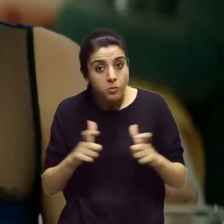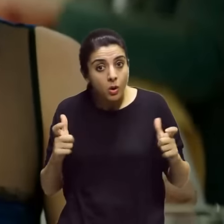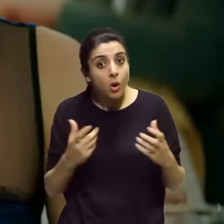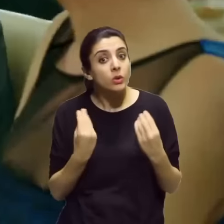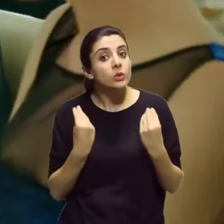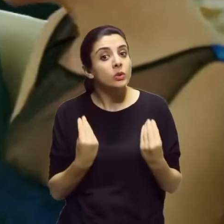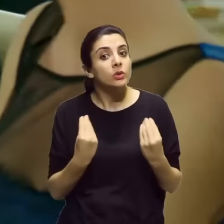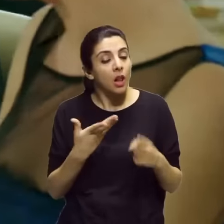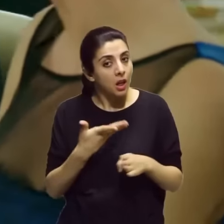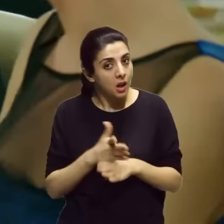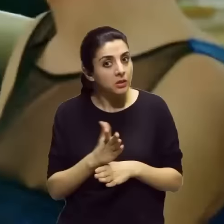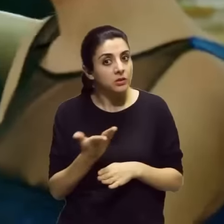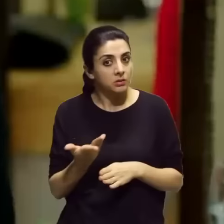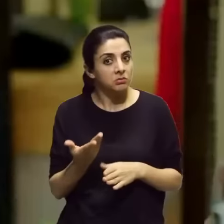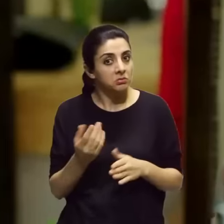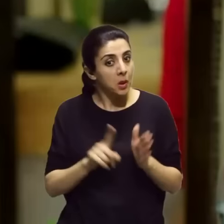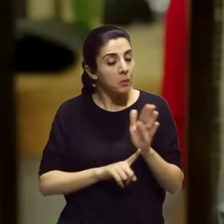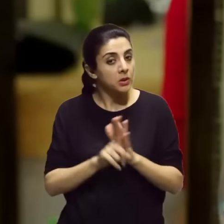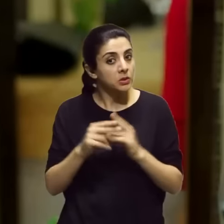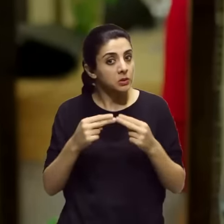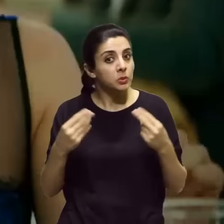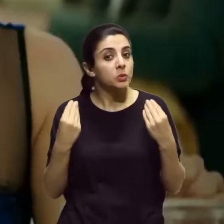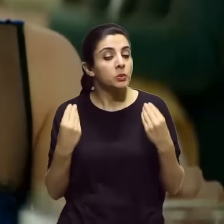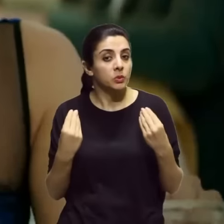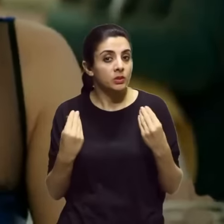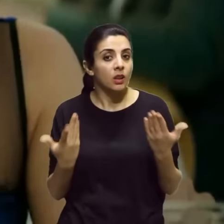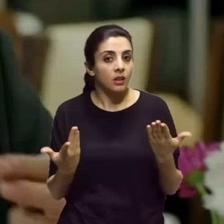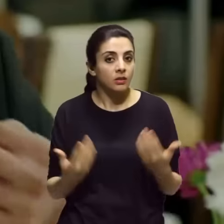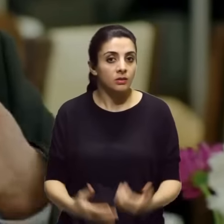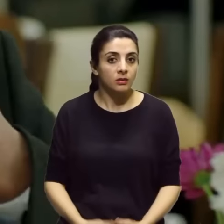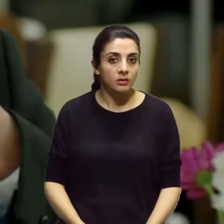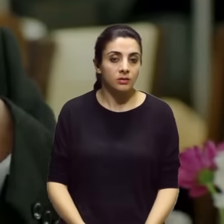ne kadar güzel. Gerçekten müthiş bir başarı hikayesiymiş.